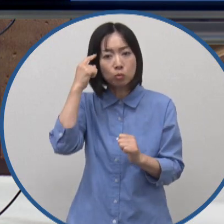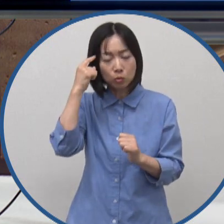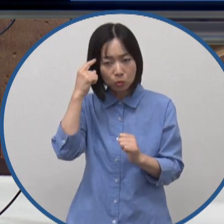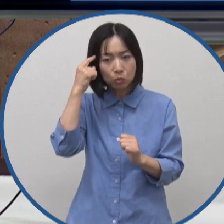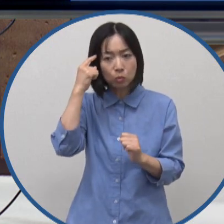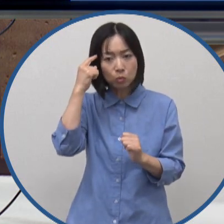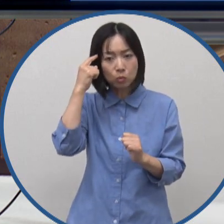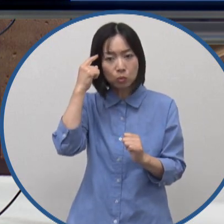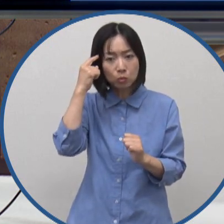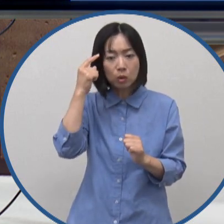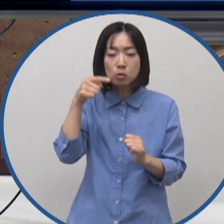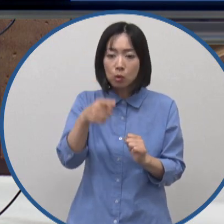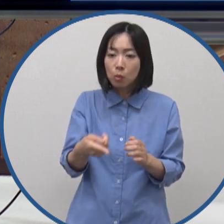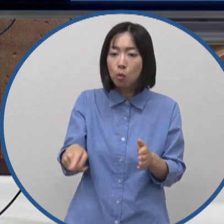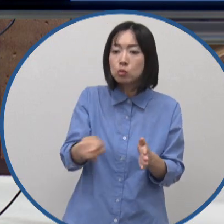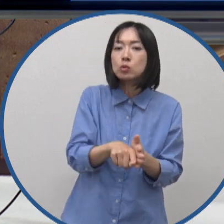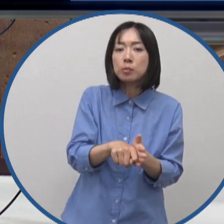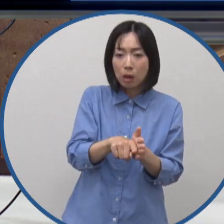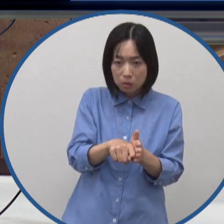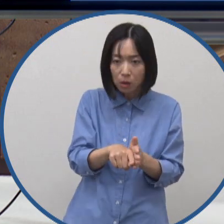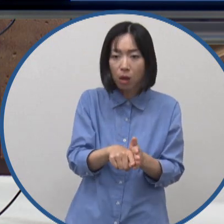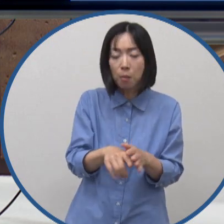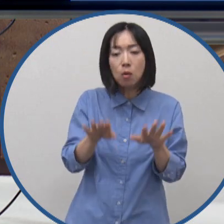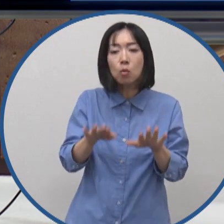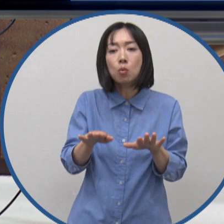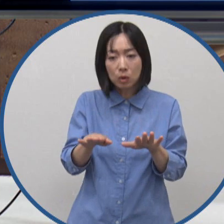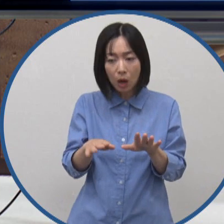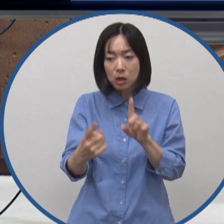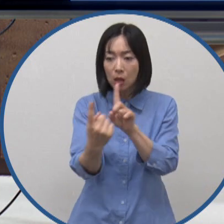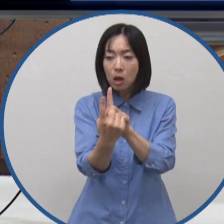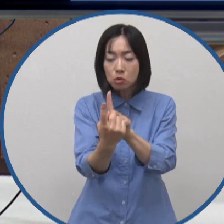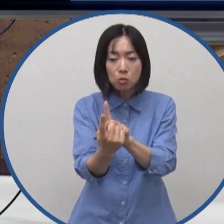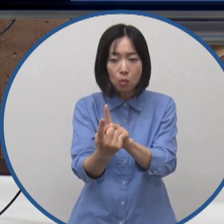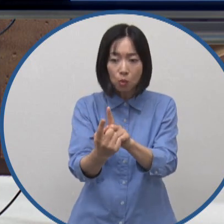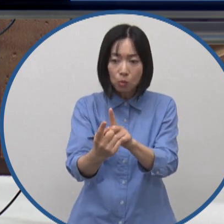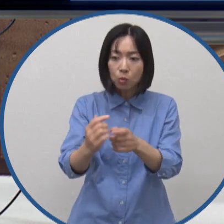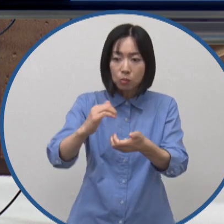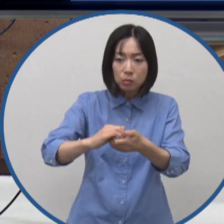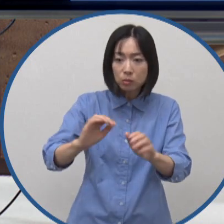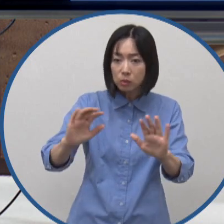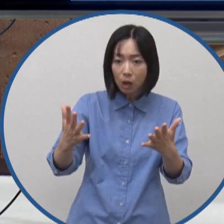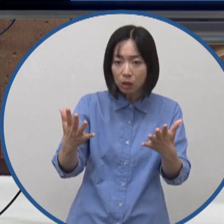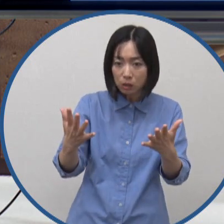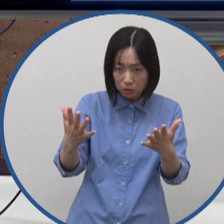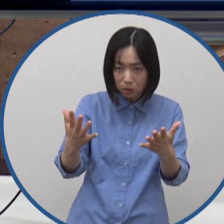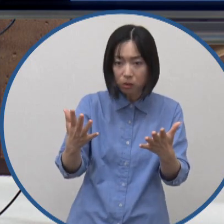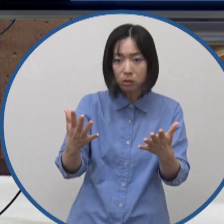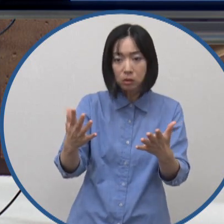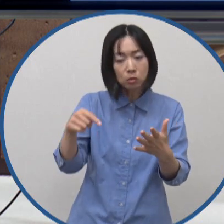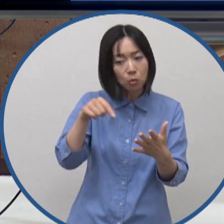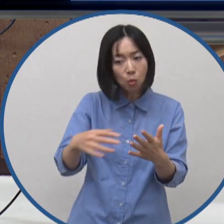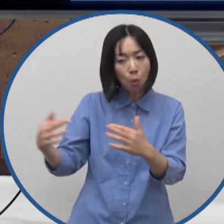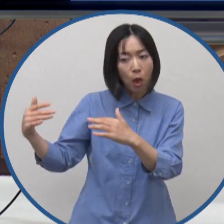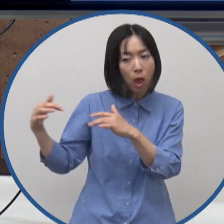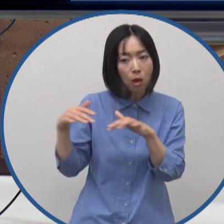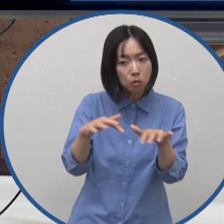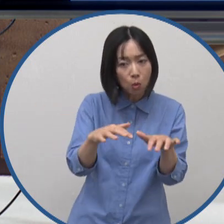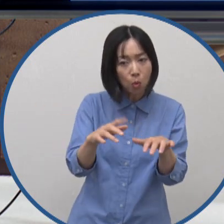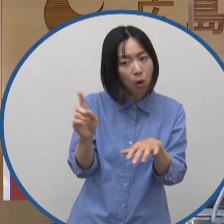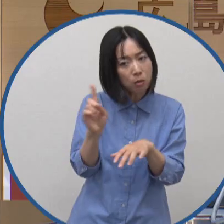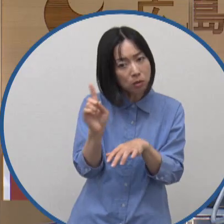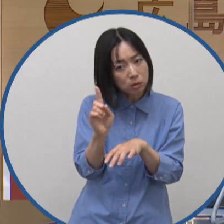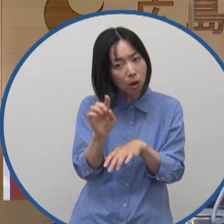ども、そういったことも含めて今回ならなかったそのことの影響についてはどのようにお考えでしょ